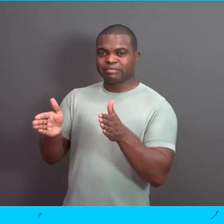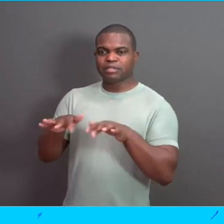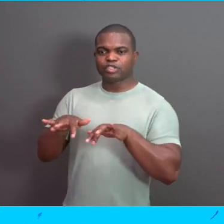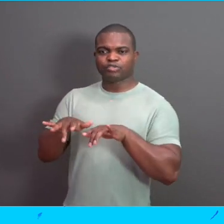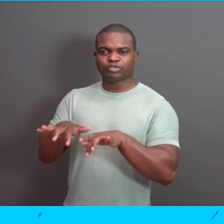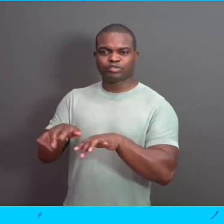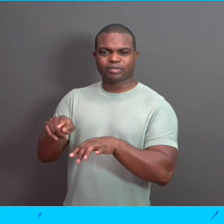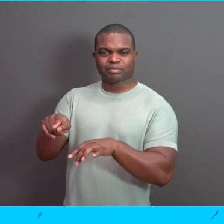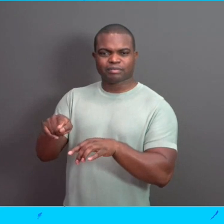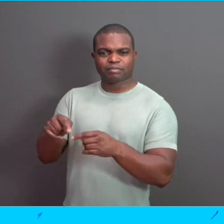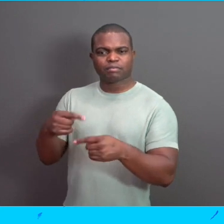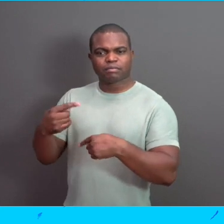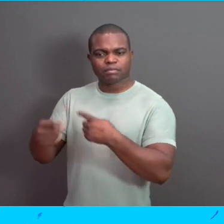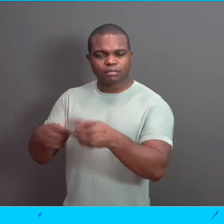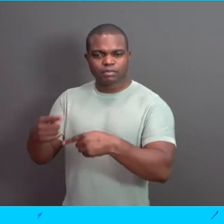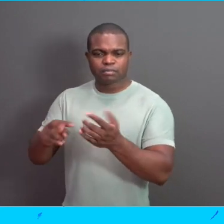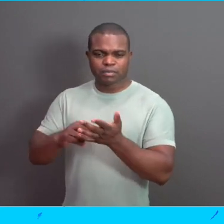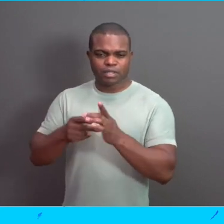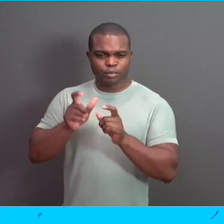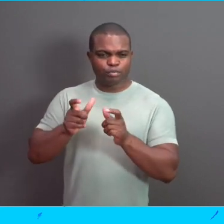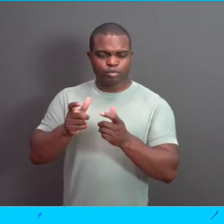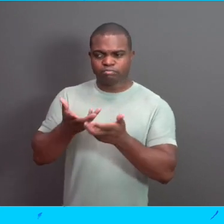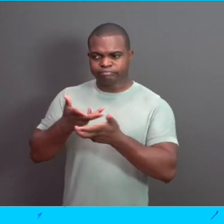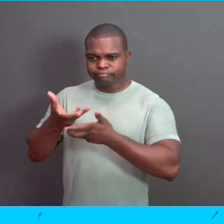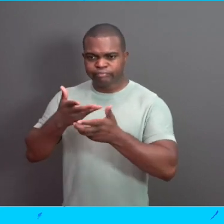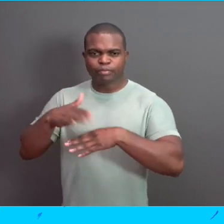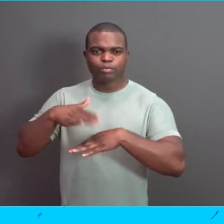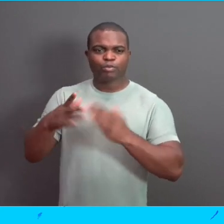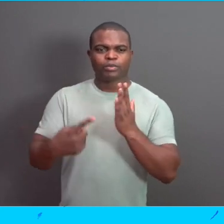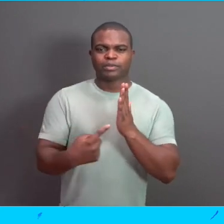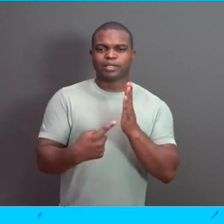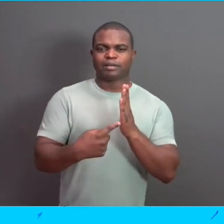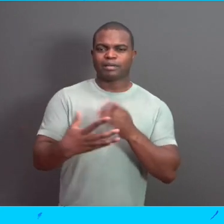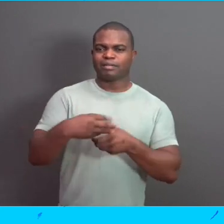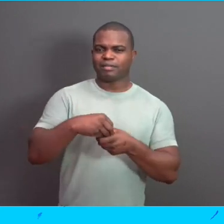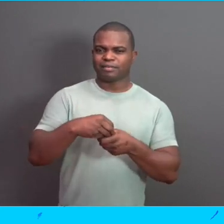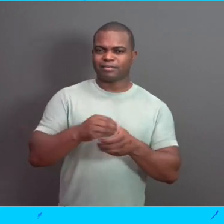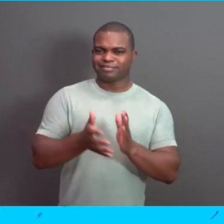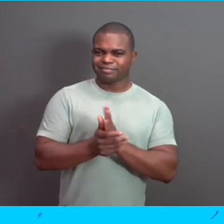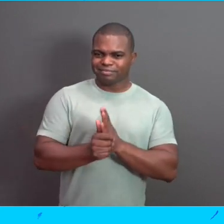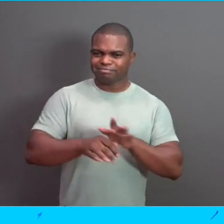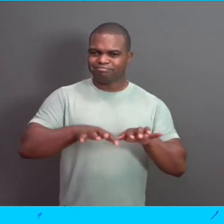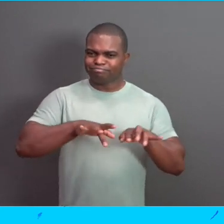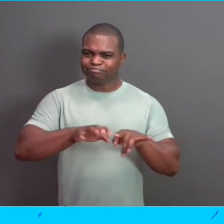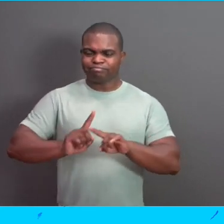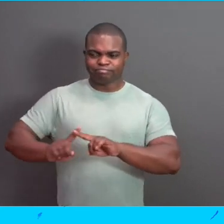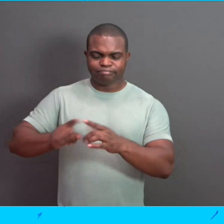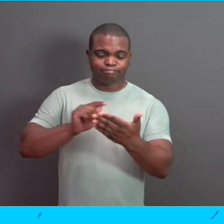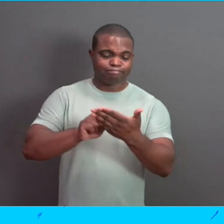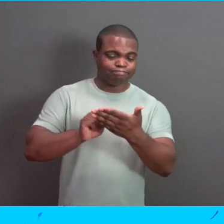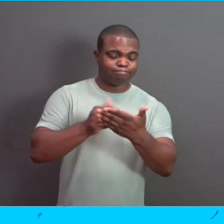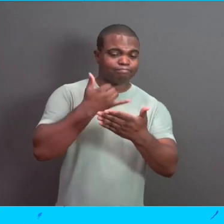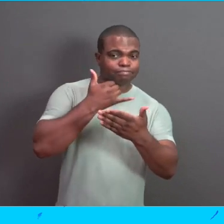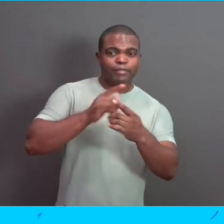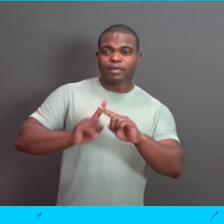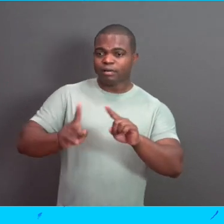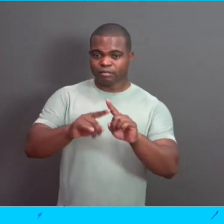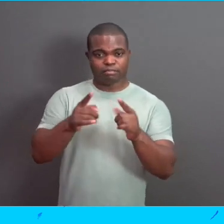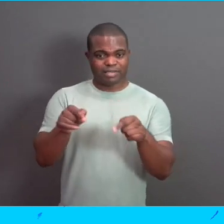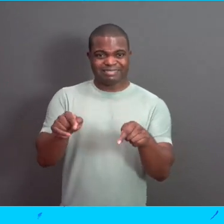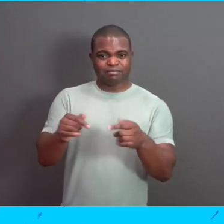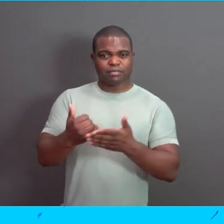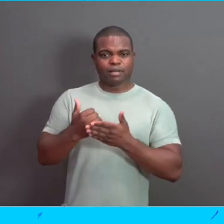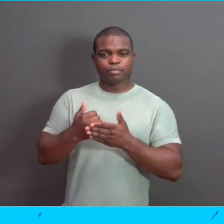connaître aussi cette réalité pour naviguer dans le monde moderne. Et un autre conseil, c'est de